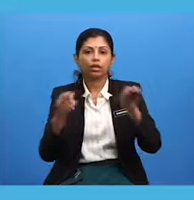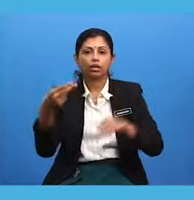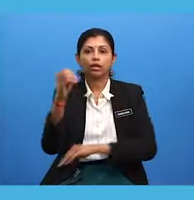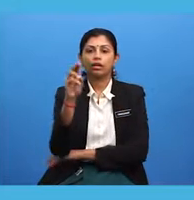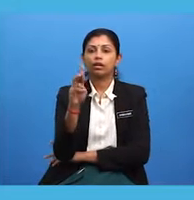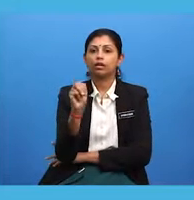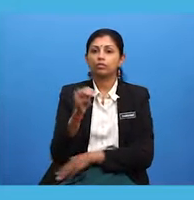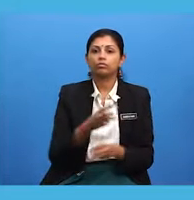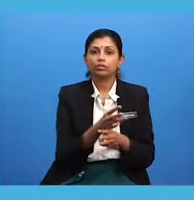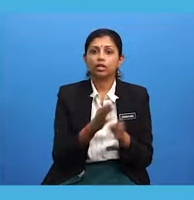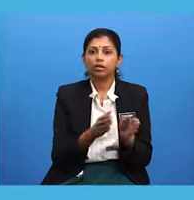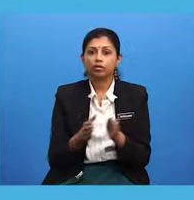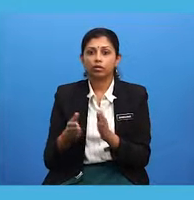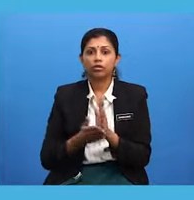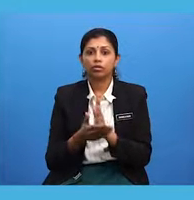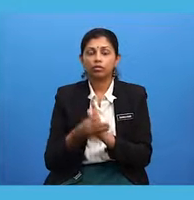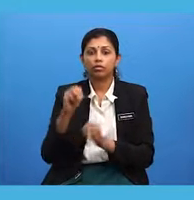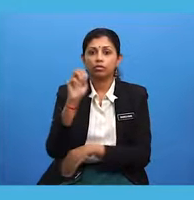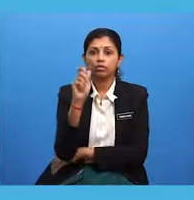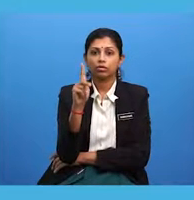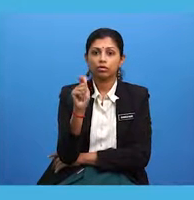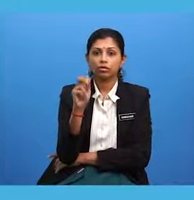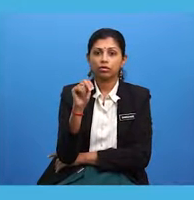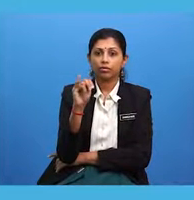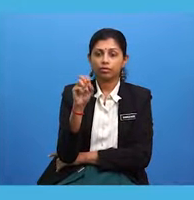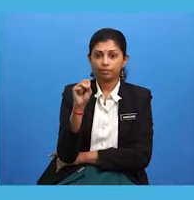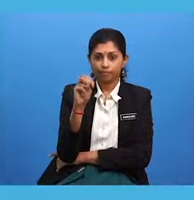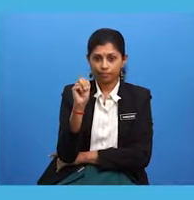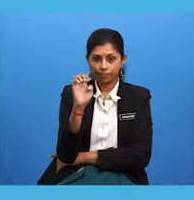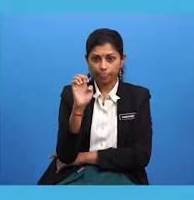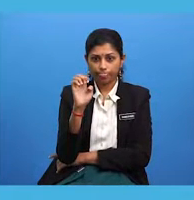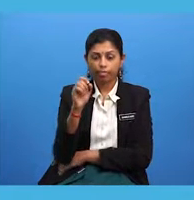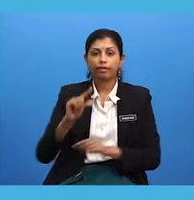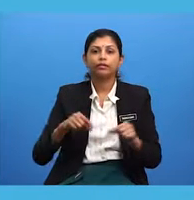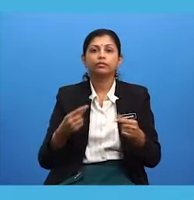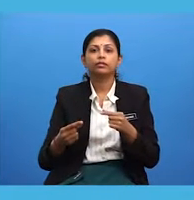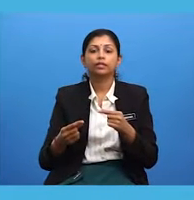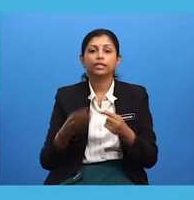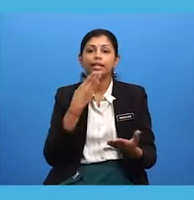dikawal atur oleh mekanisme gerak balas negatif.